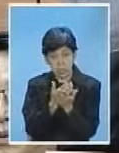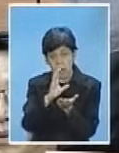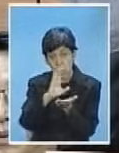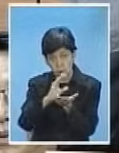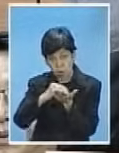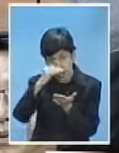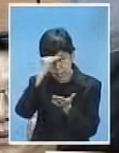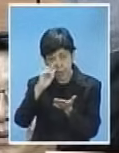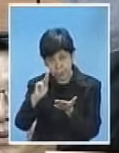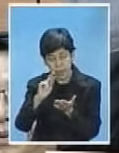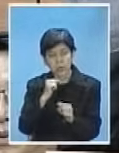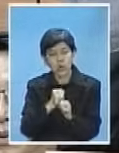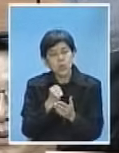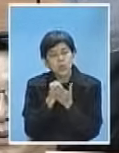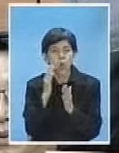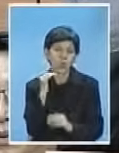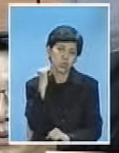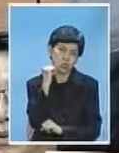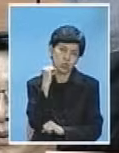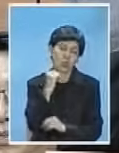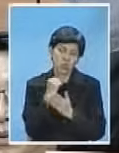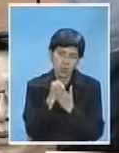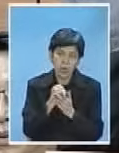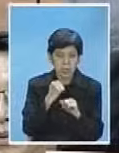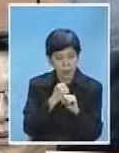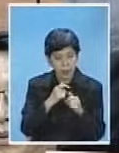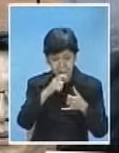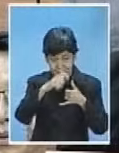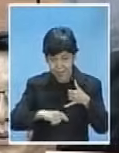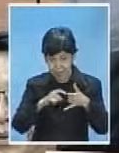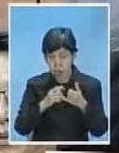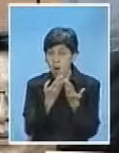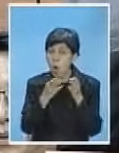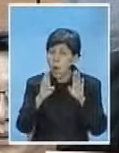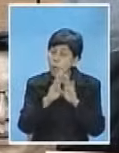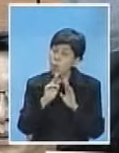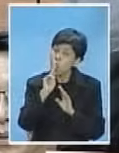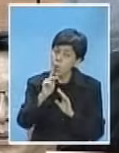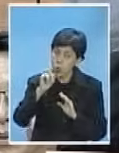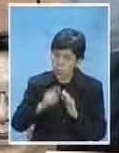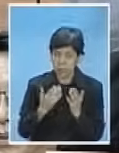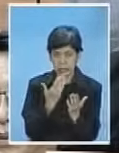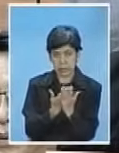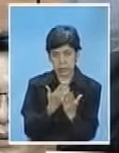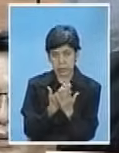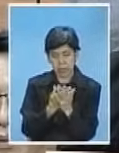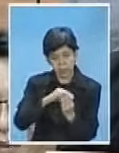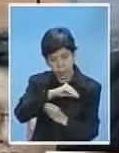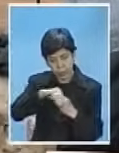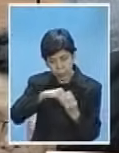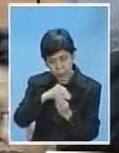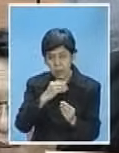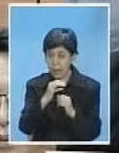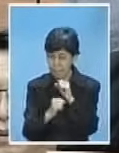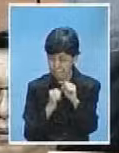จึงเพื่อเด็กที่ยากจนจึงกำหนดคุณสมบัติว่าครอบครัวที่จะกู้ยืมต้องมีรายได้ไม่เกินปี